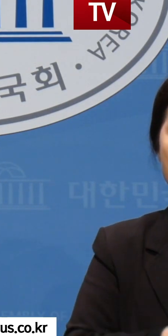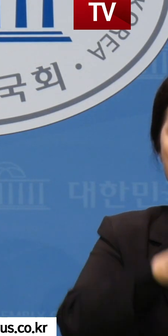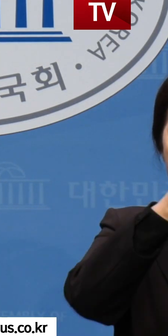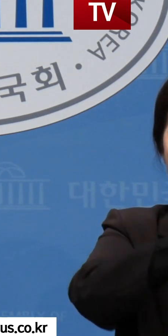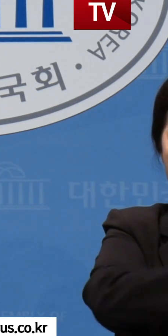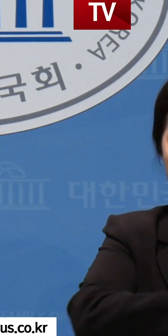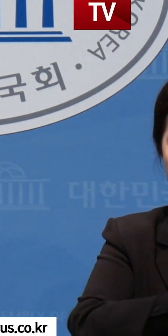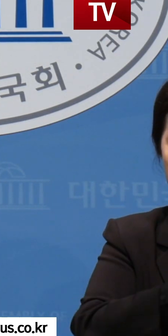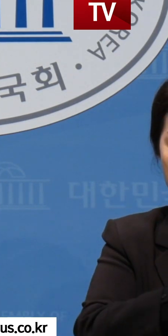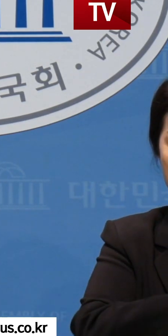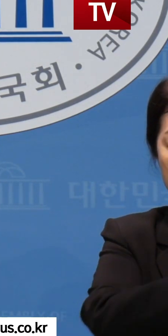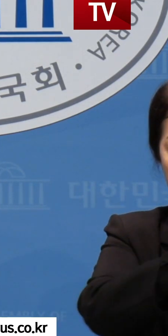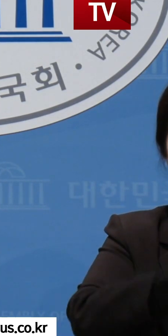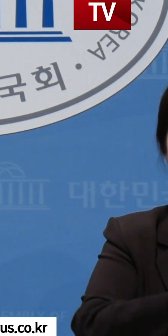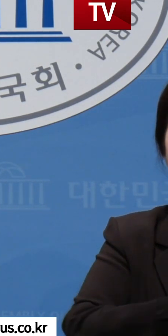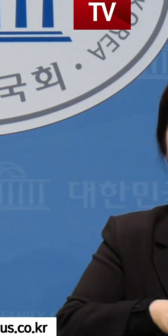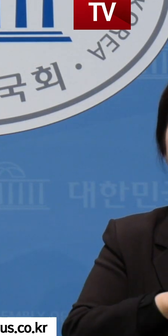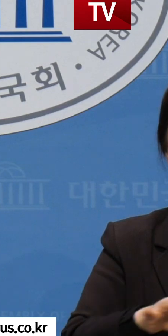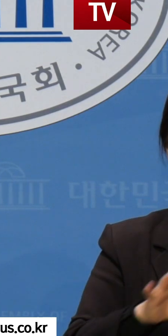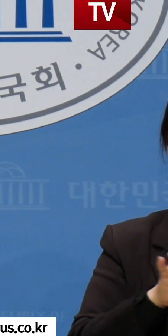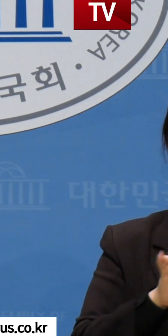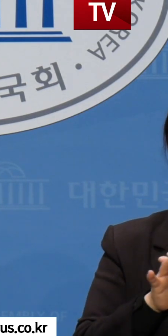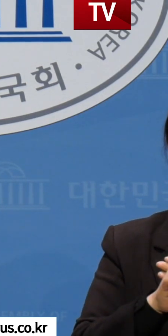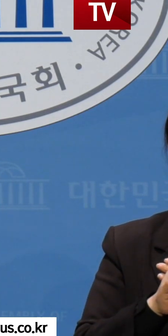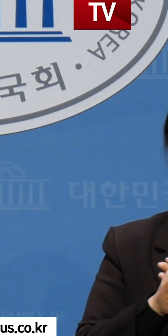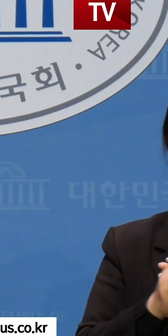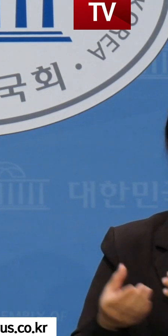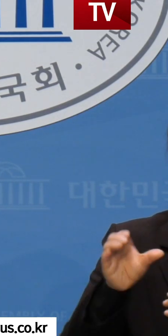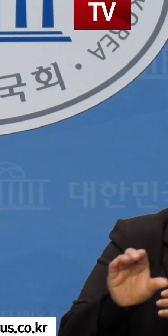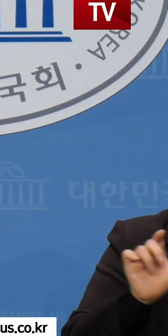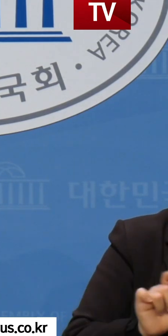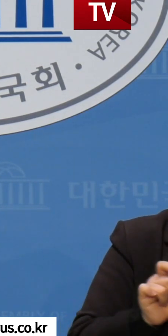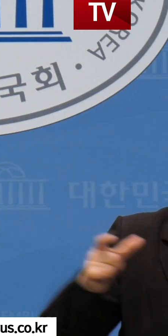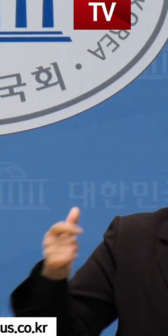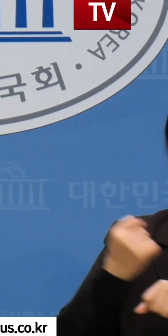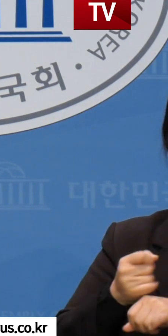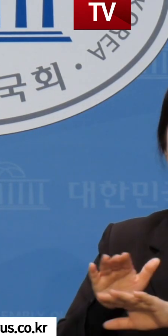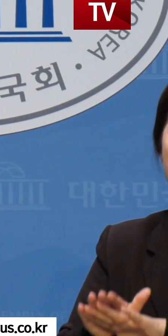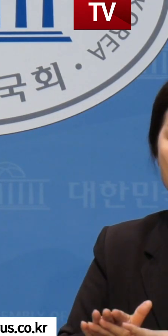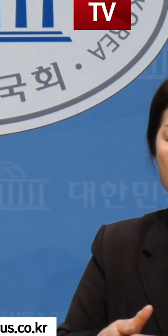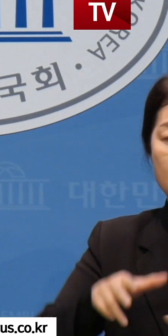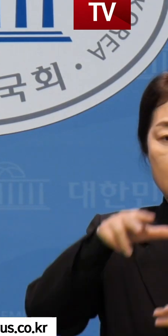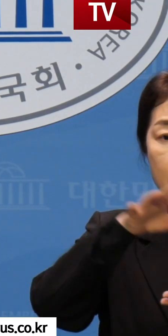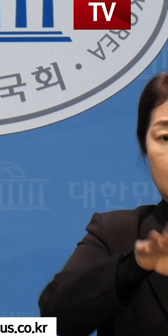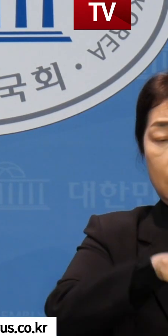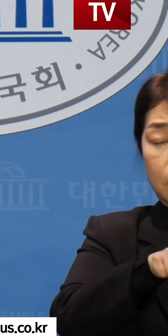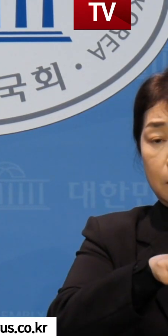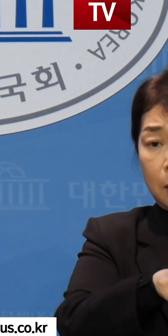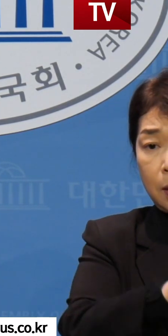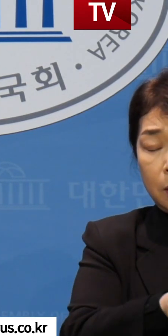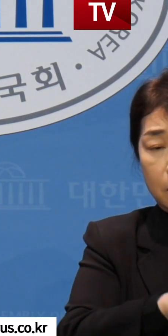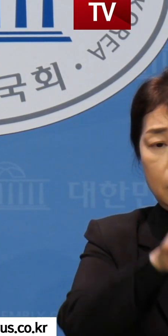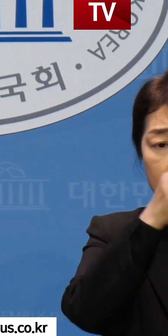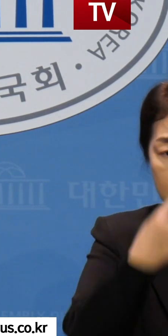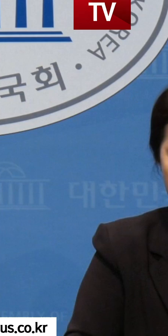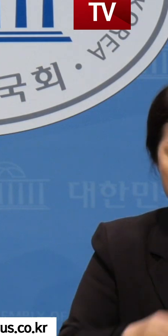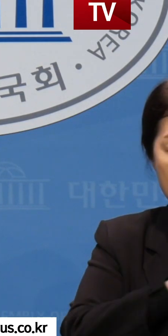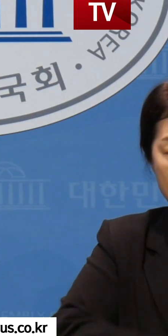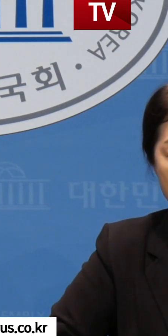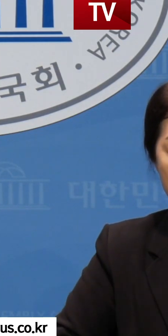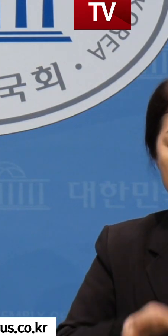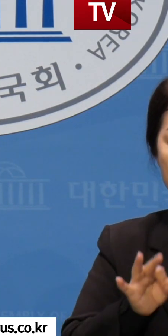유동성 지원을 위해 캠코 펀드를 확대 조성하여 자산을 할인 매입해야 합니다.